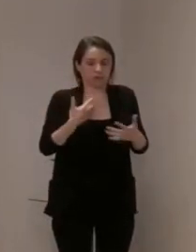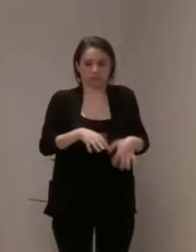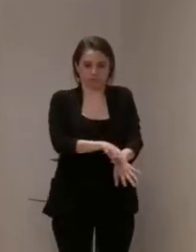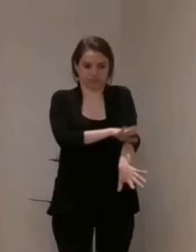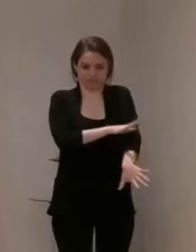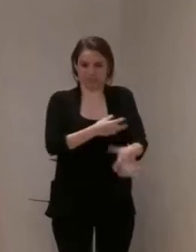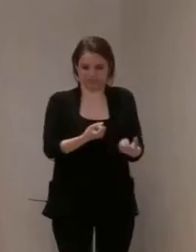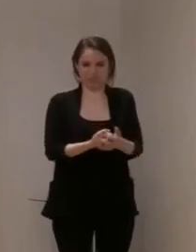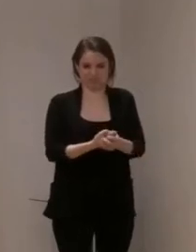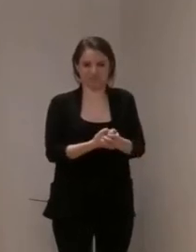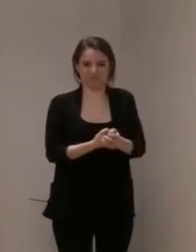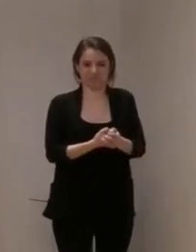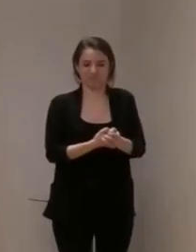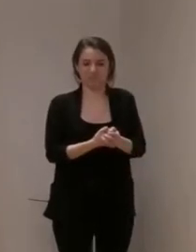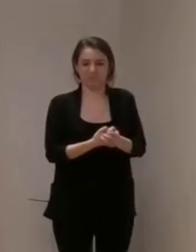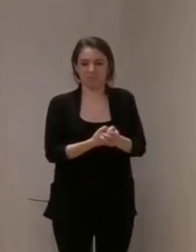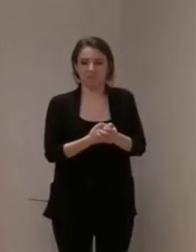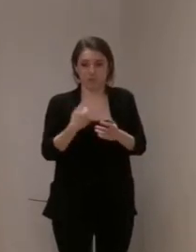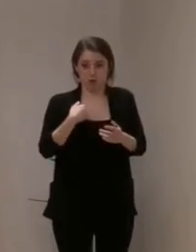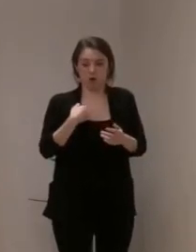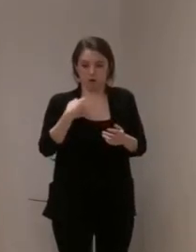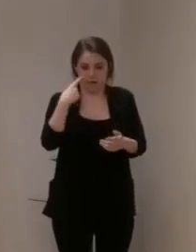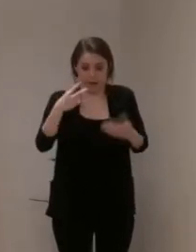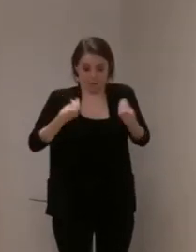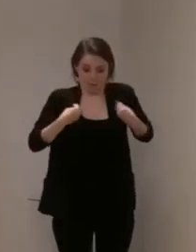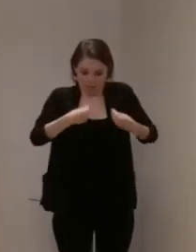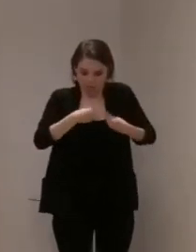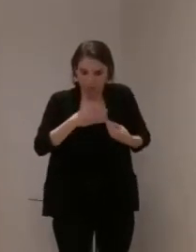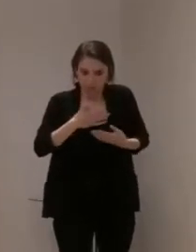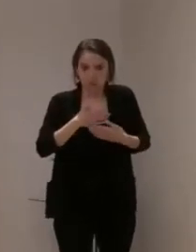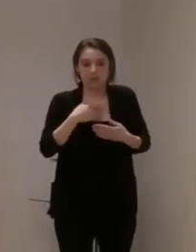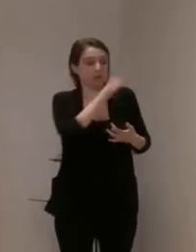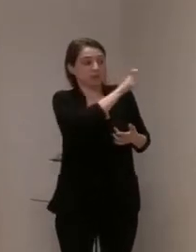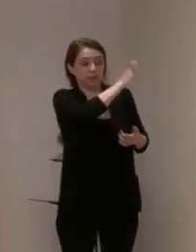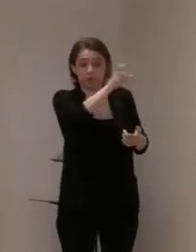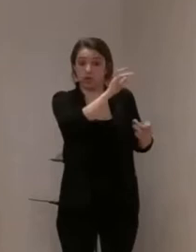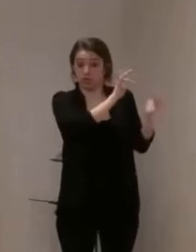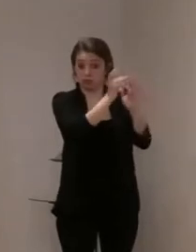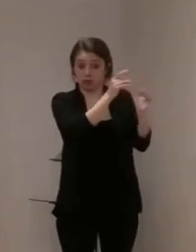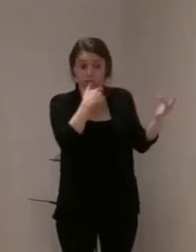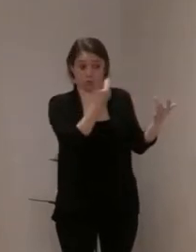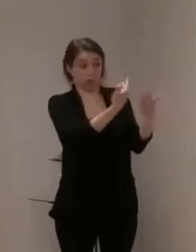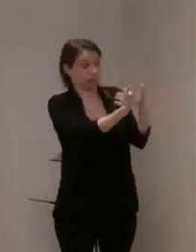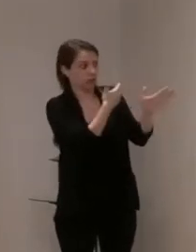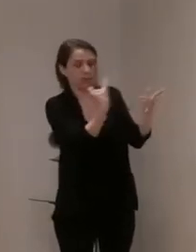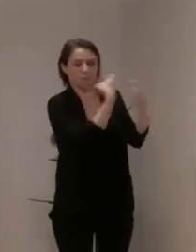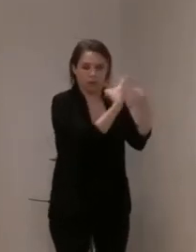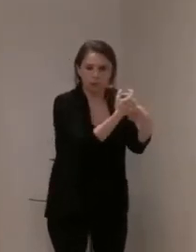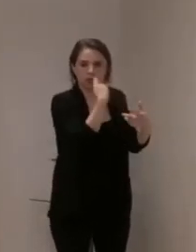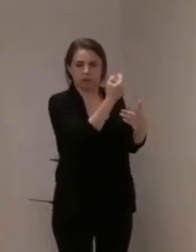pogut amb, tot el, amb totes les dones que han vingut allà a Violetana que han donat el seu